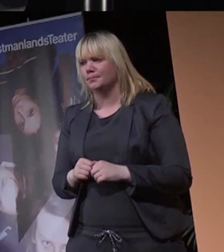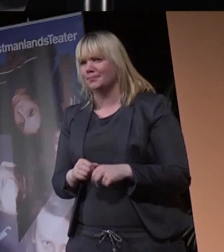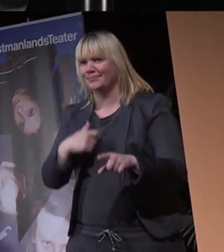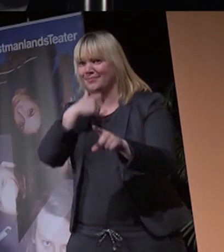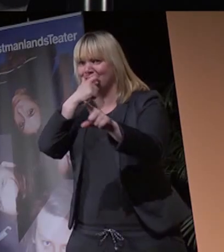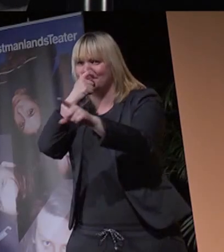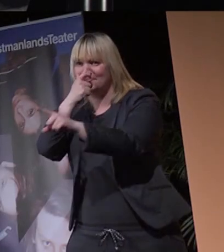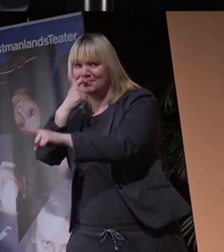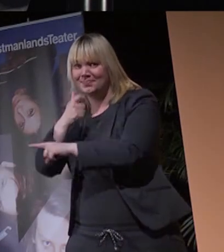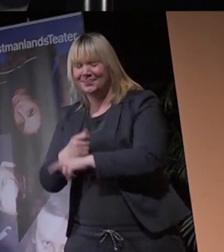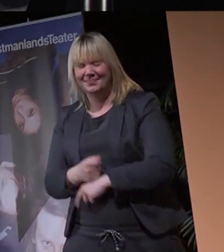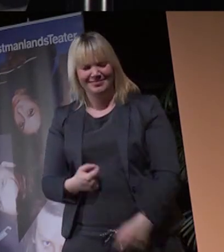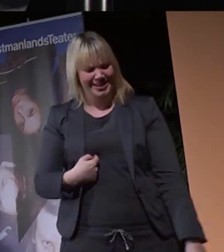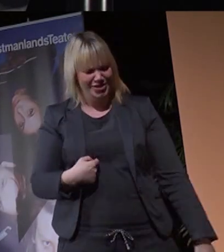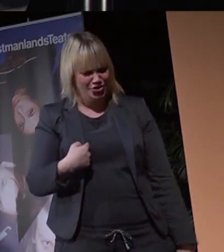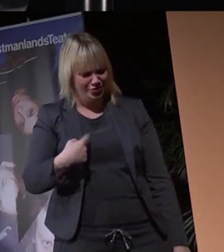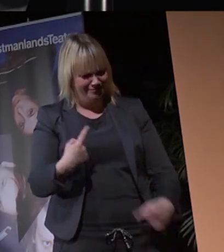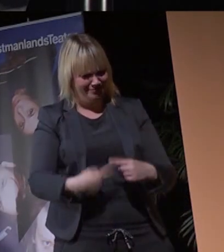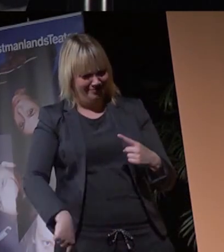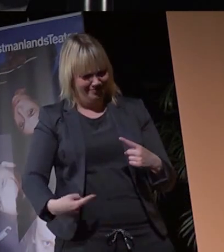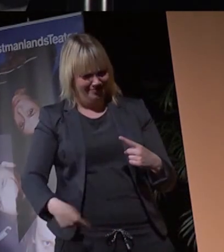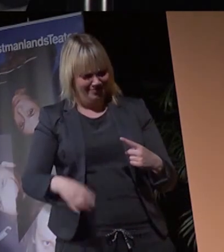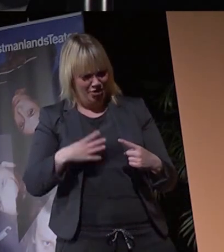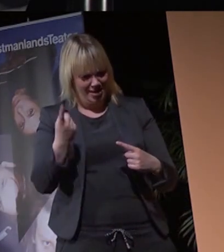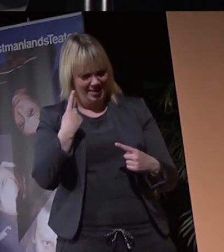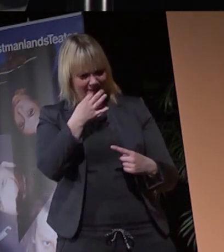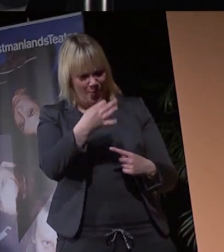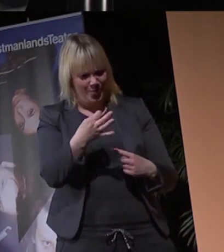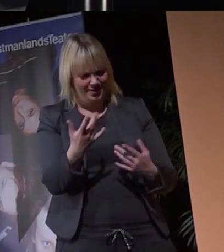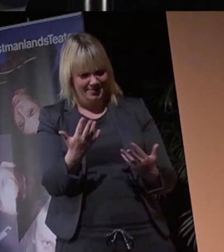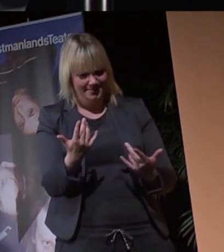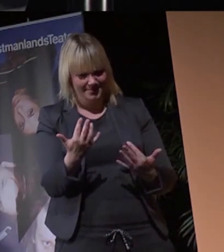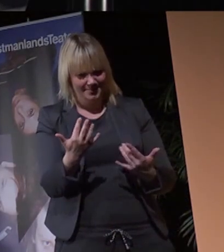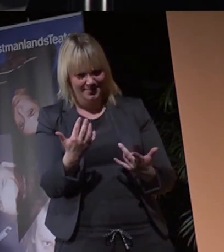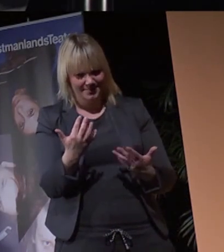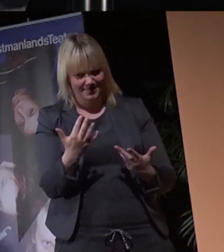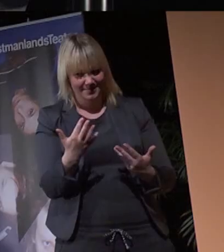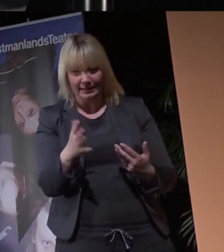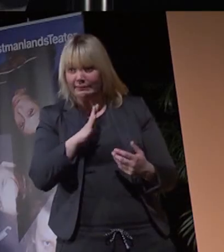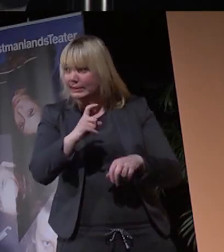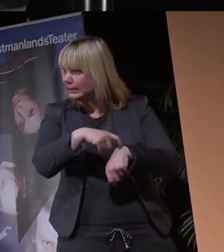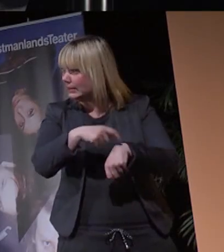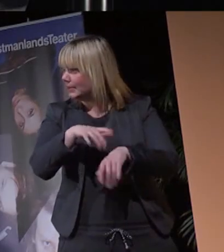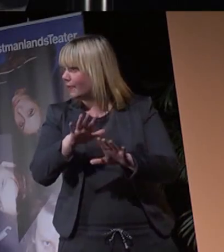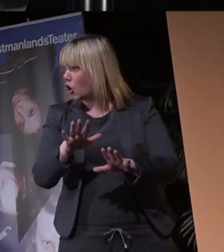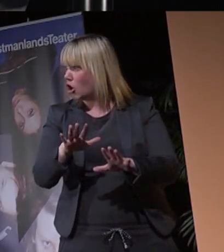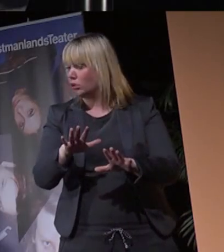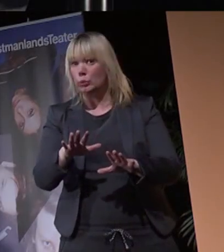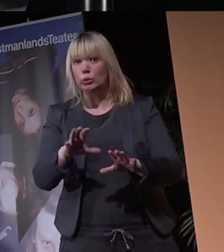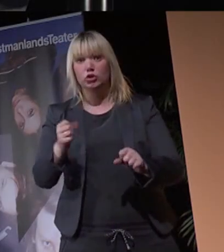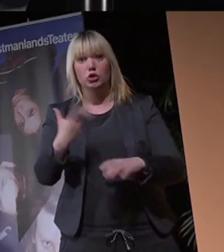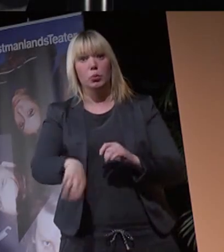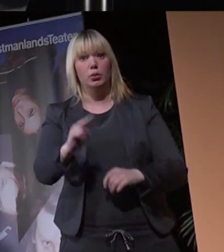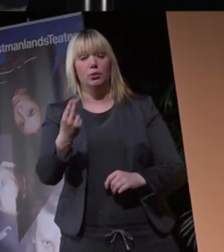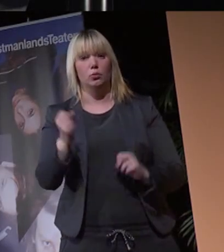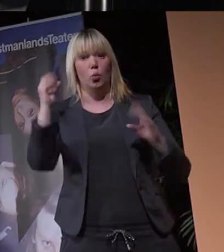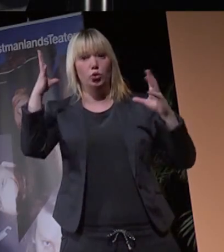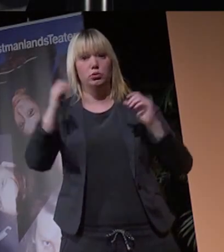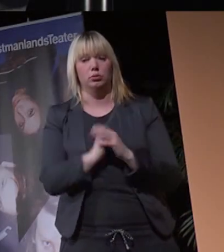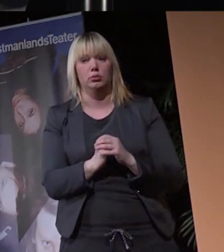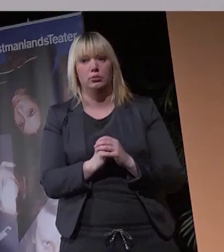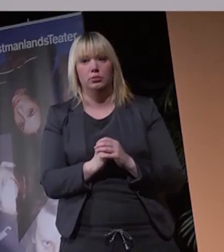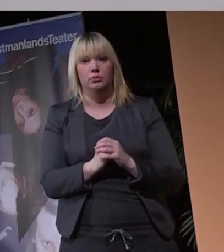men du har en person som bestämmer. Jag säger inte att rika människor ska få avdrag på skatten. Det vill jag vara väldigt tydlig med. Mm. Det sa jag inte. Men